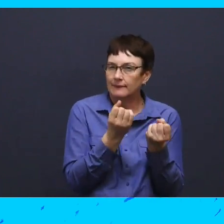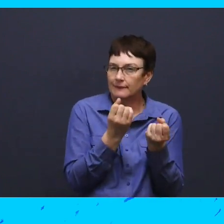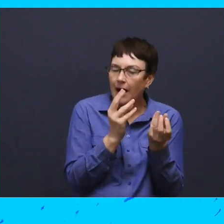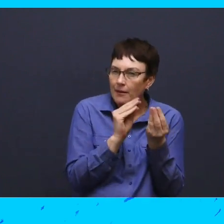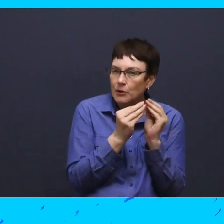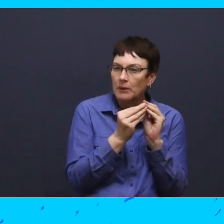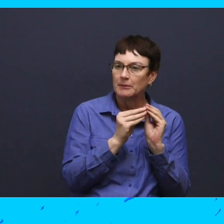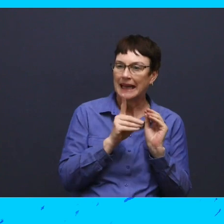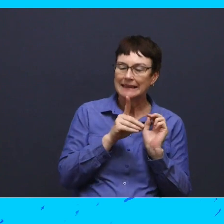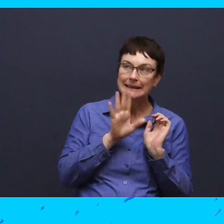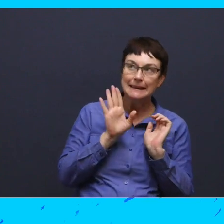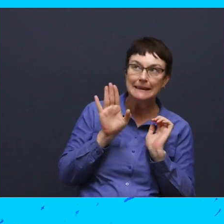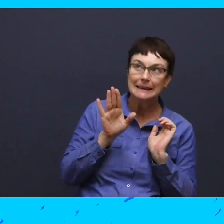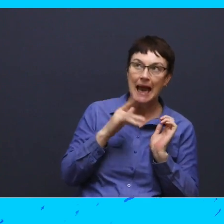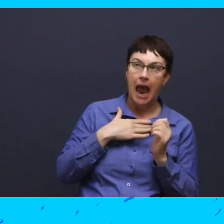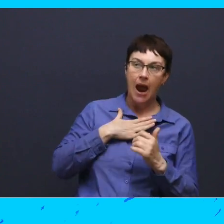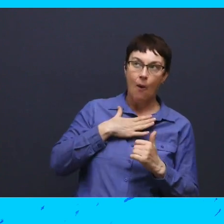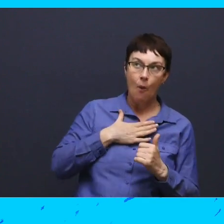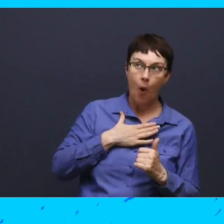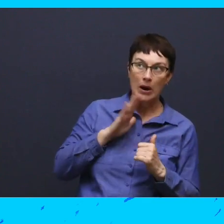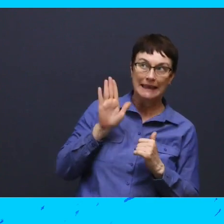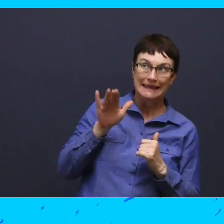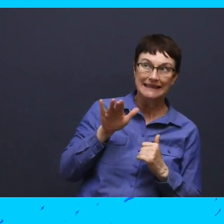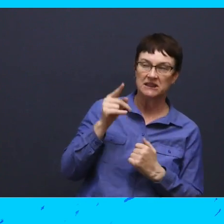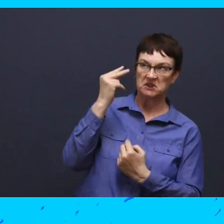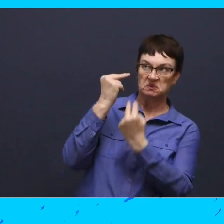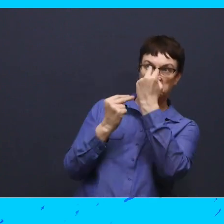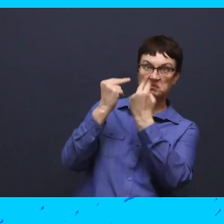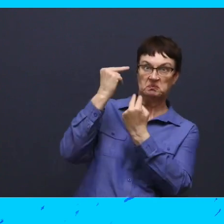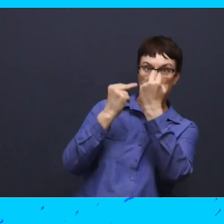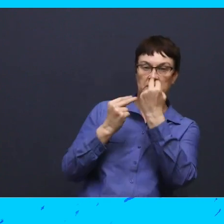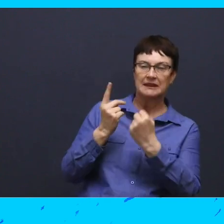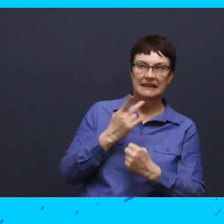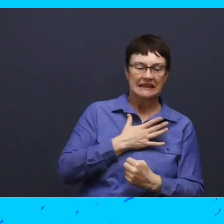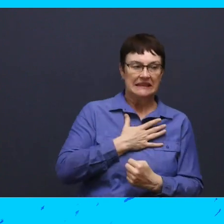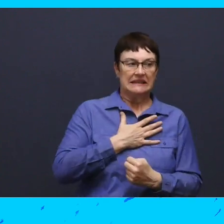système de contraceptif. Et donc,